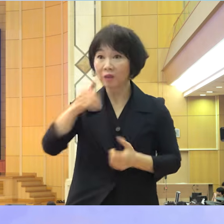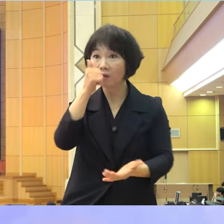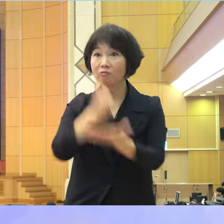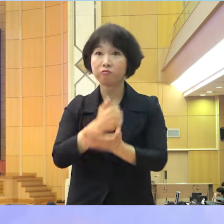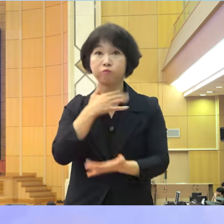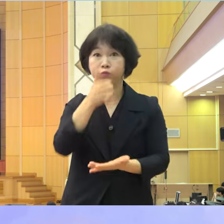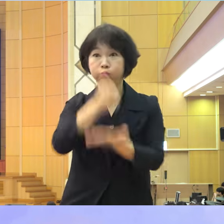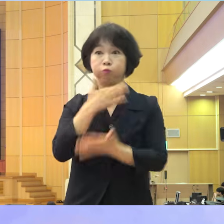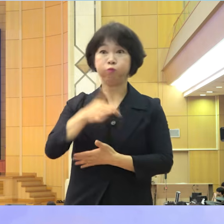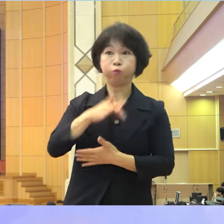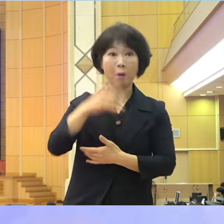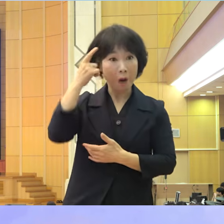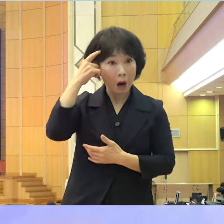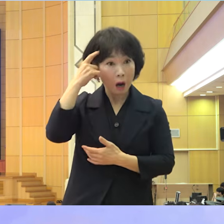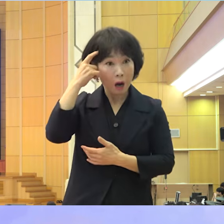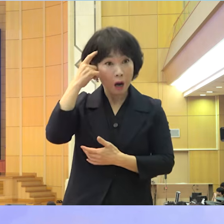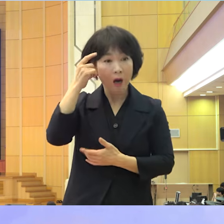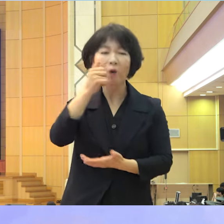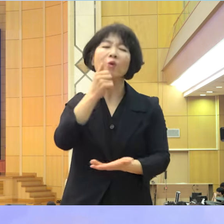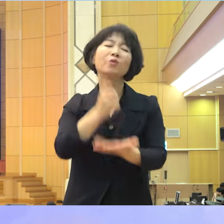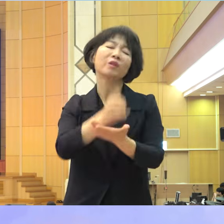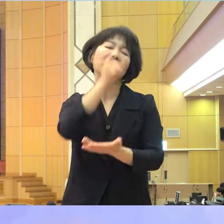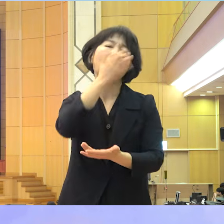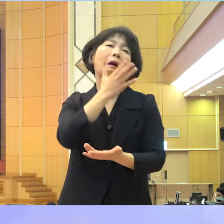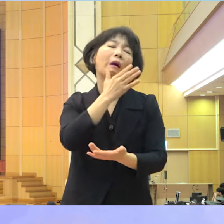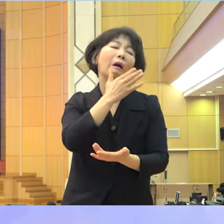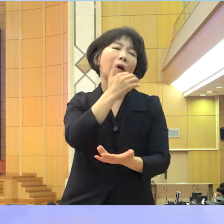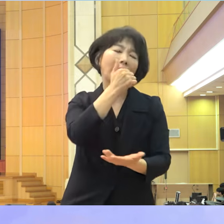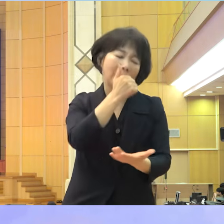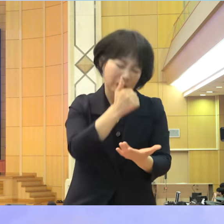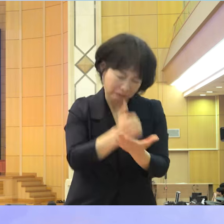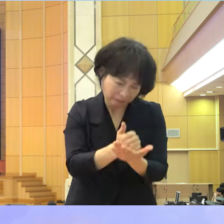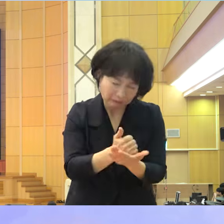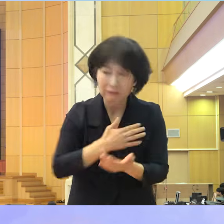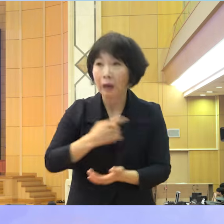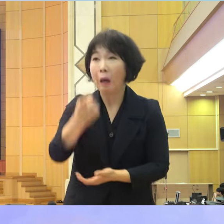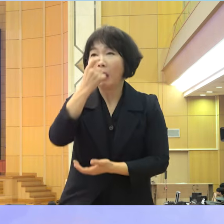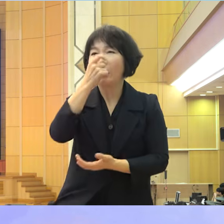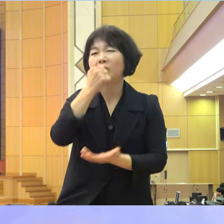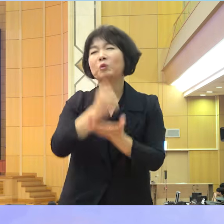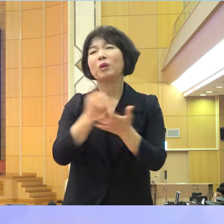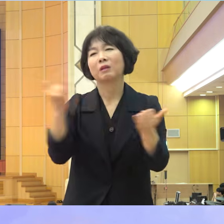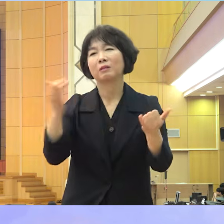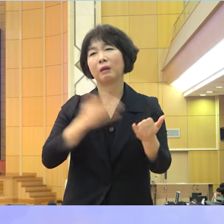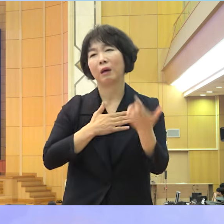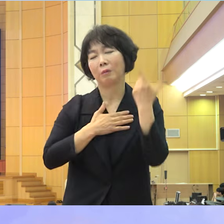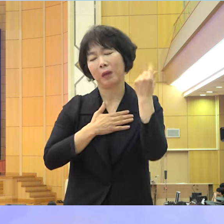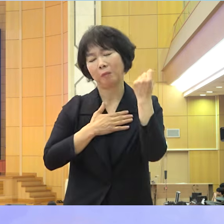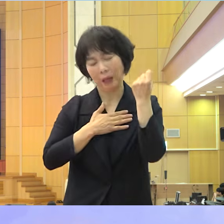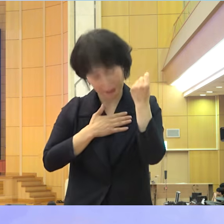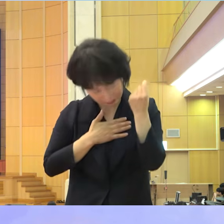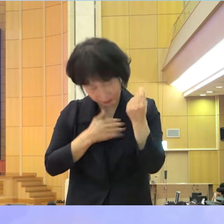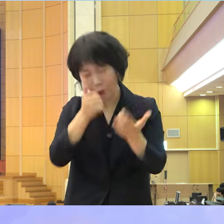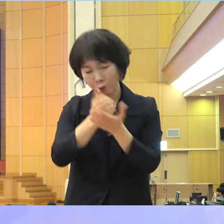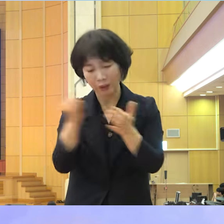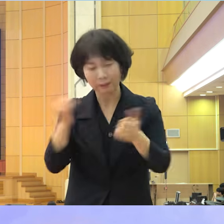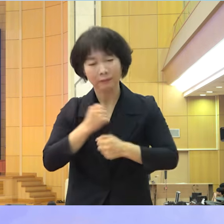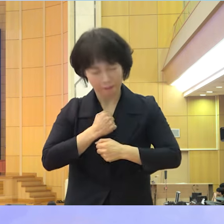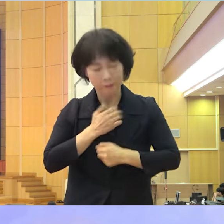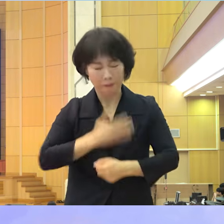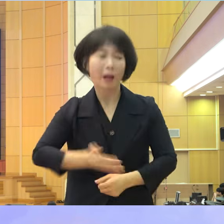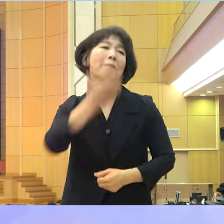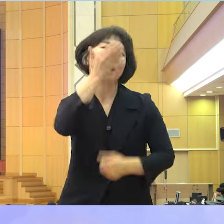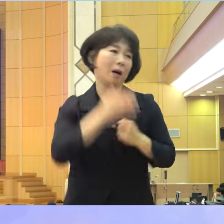소리 하는 거예요. 율법을 알고 나면 누구나 다 죄인이야. 하나님의 법을 다 지킬 사람이 없으니까.